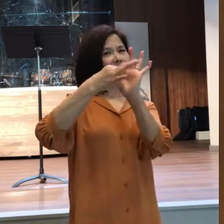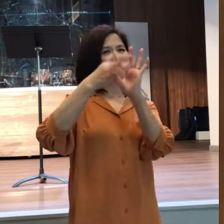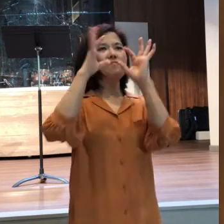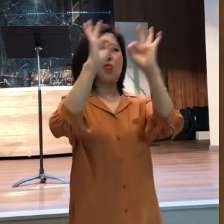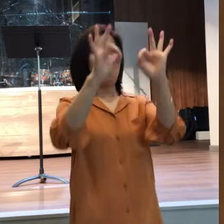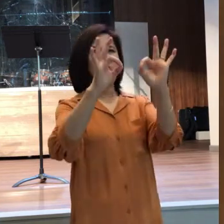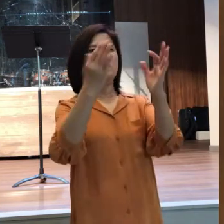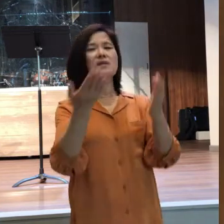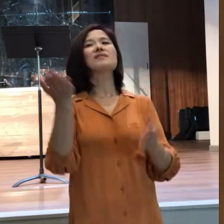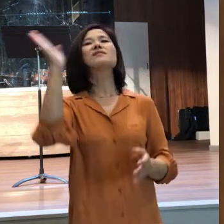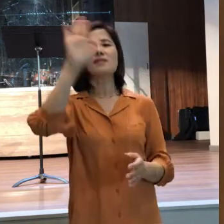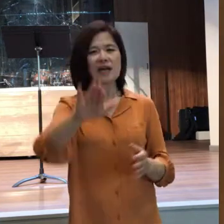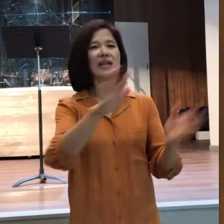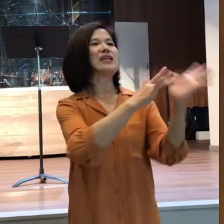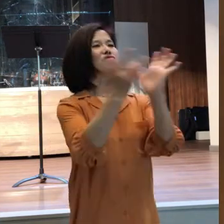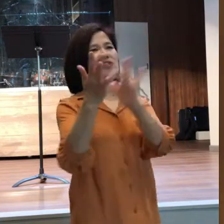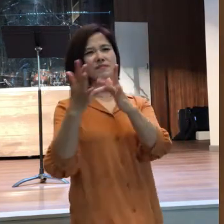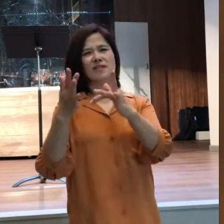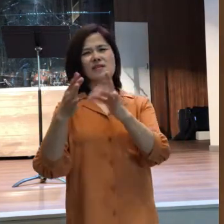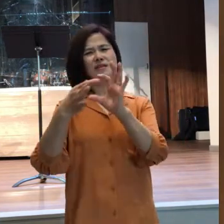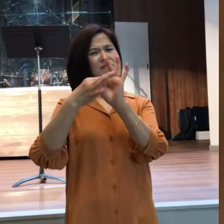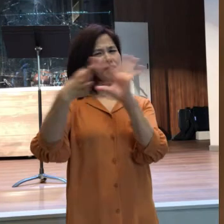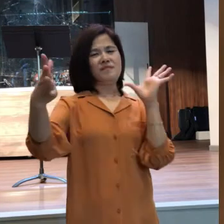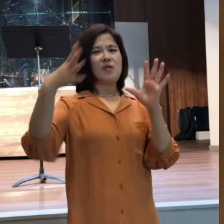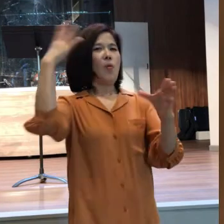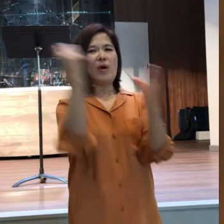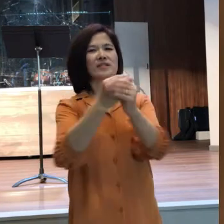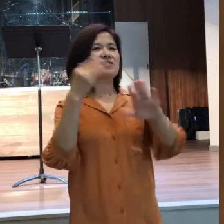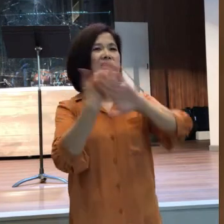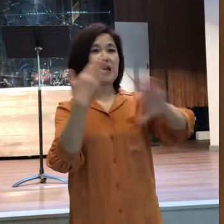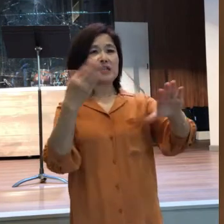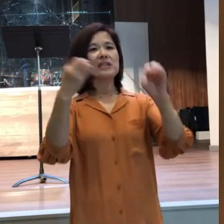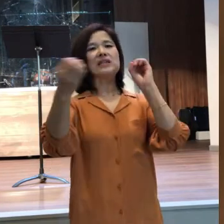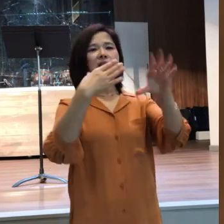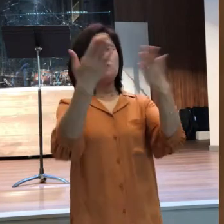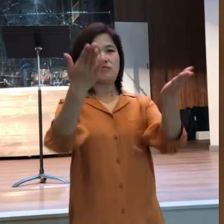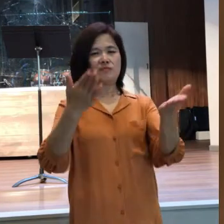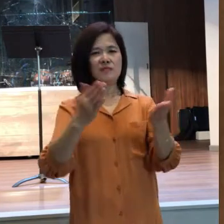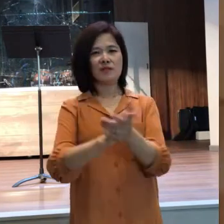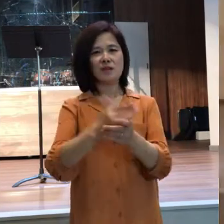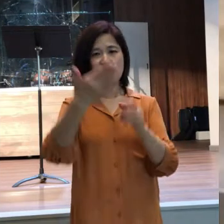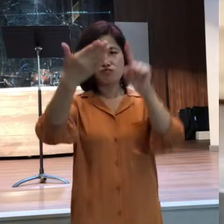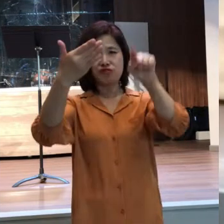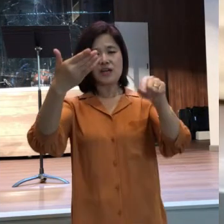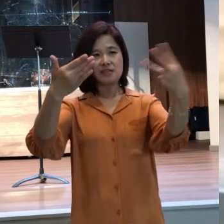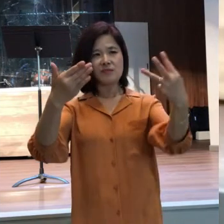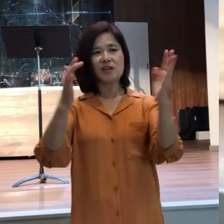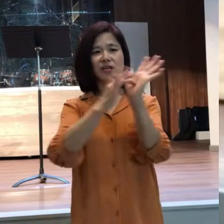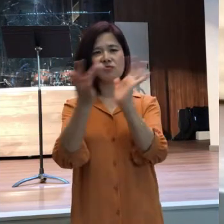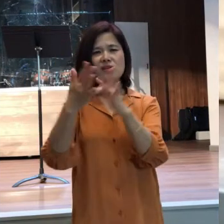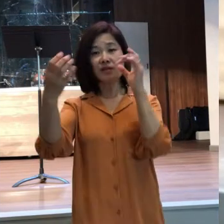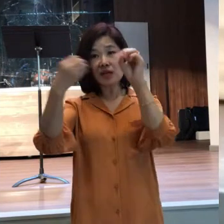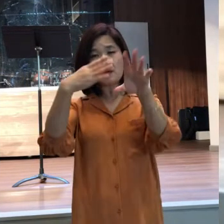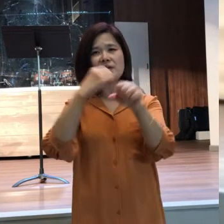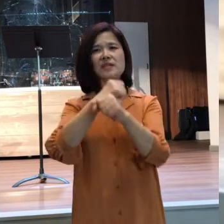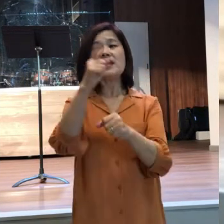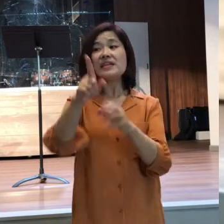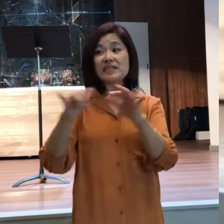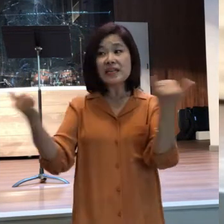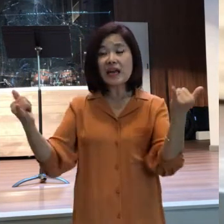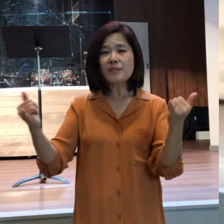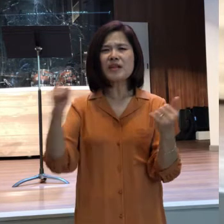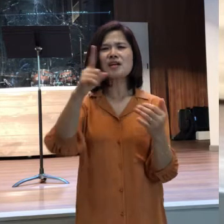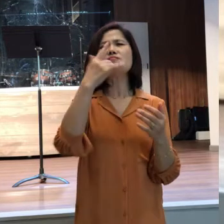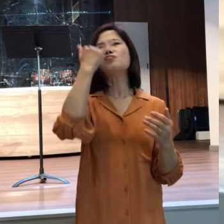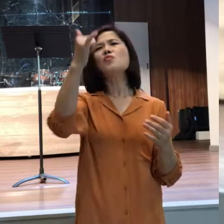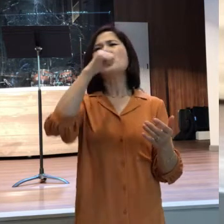보입니다. 그러나 예수님은 전혀 다른 차원의 답변을 하십니다. 3절에 예수께서 대답하시되 이